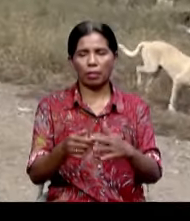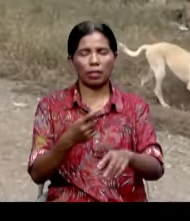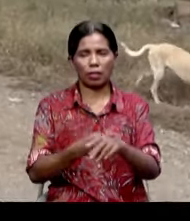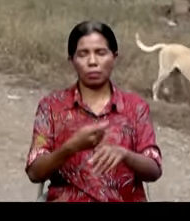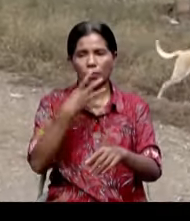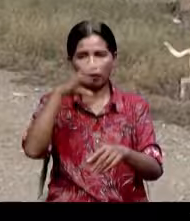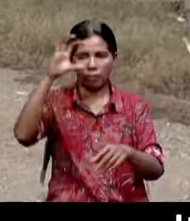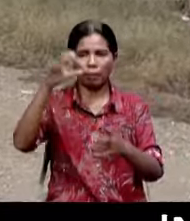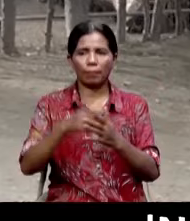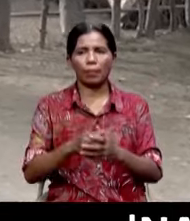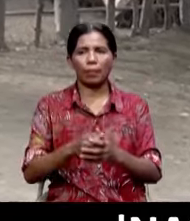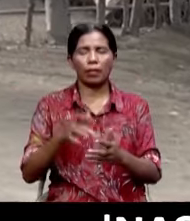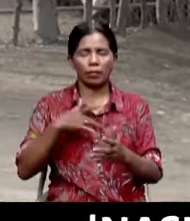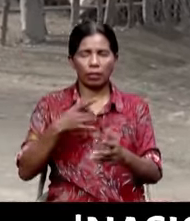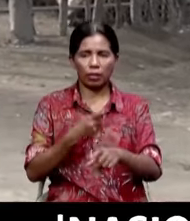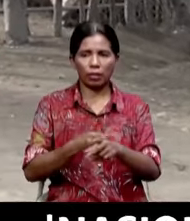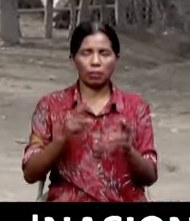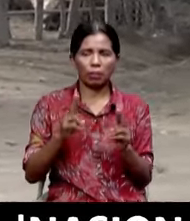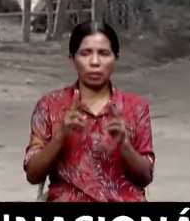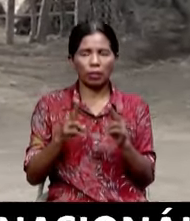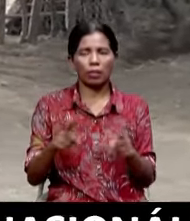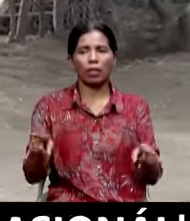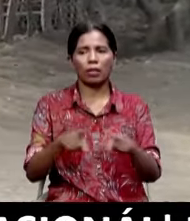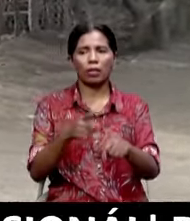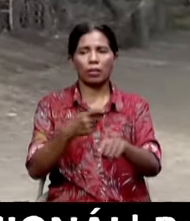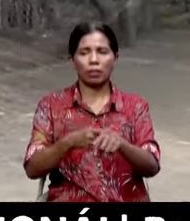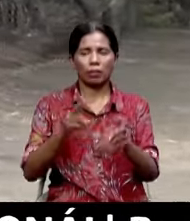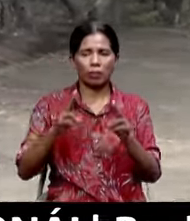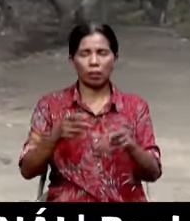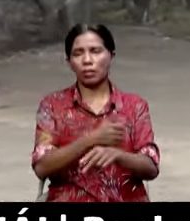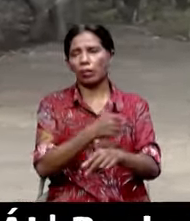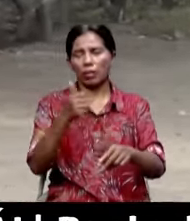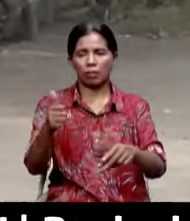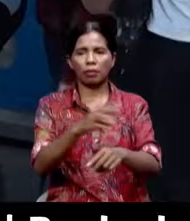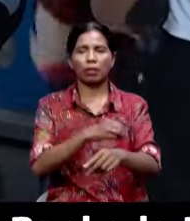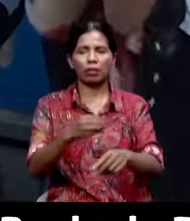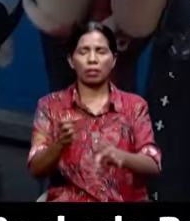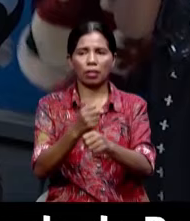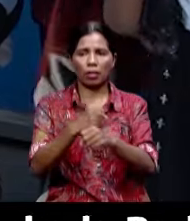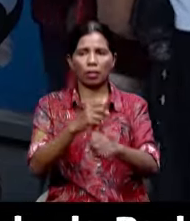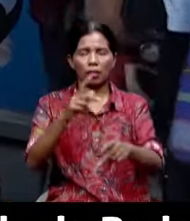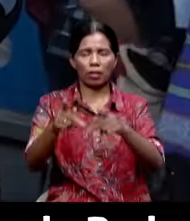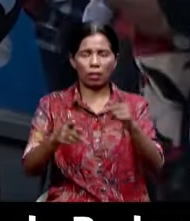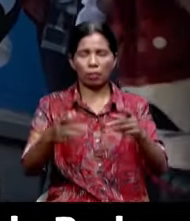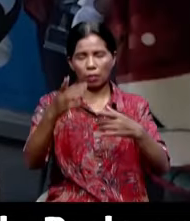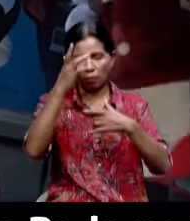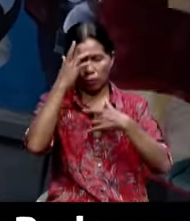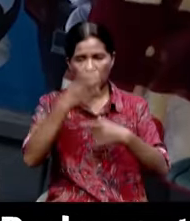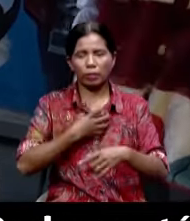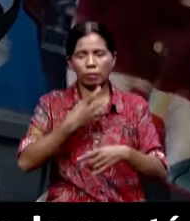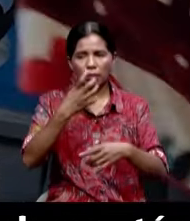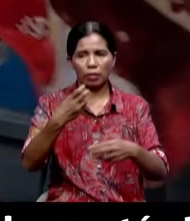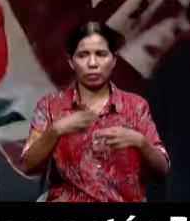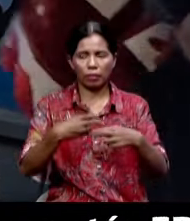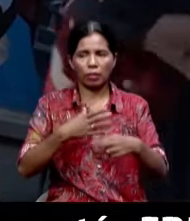loron fenomeno ne sei senti tempo malirin liu compara ho tempo malirin anterior sira ne be sei halo ema gripi mear